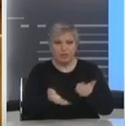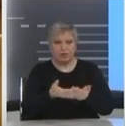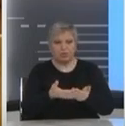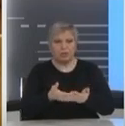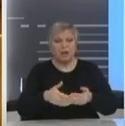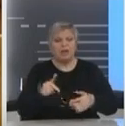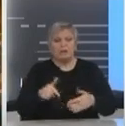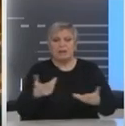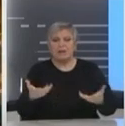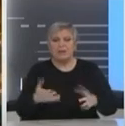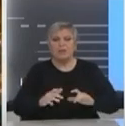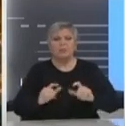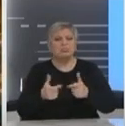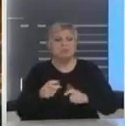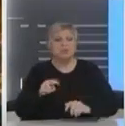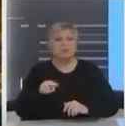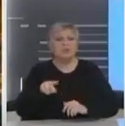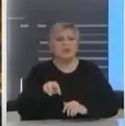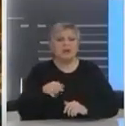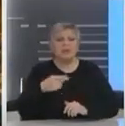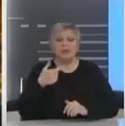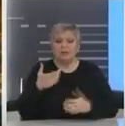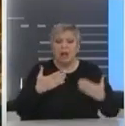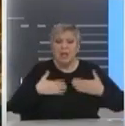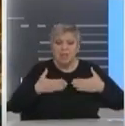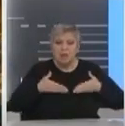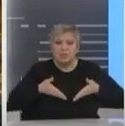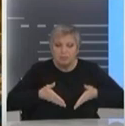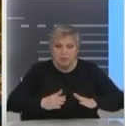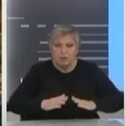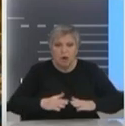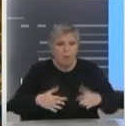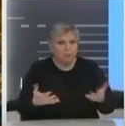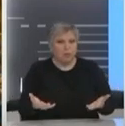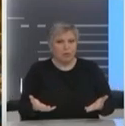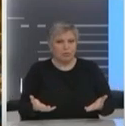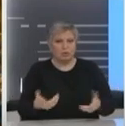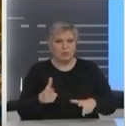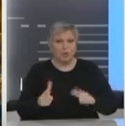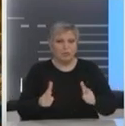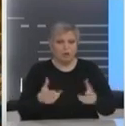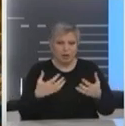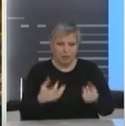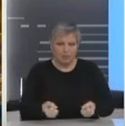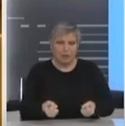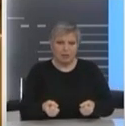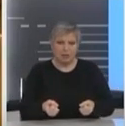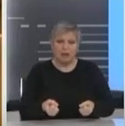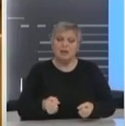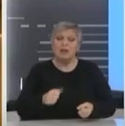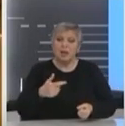κάνουν πρώτο ή δεύτερο παιδί και δεν έχουν τη δυνατότητα. Αλλά μια στρέβλωση την οποία εσείς είχατε